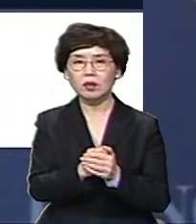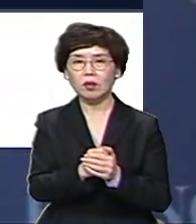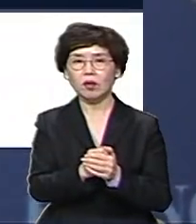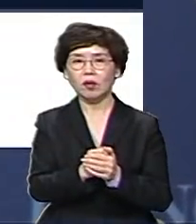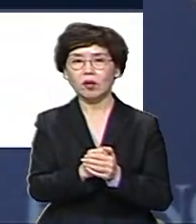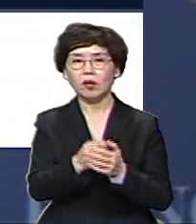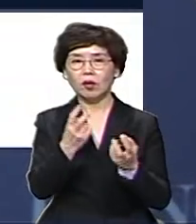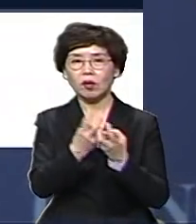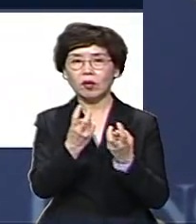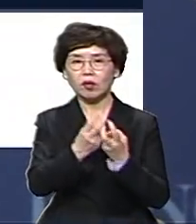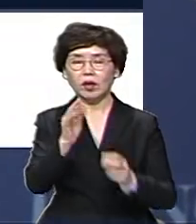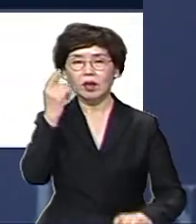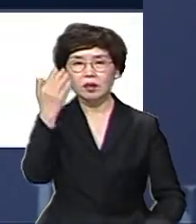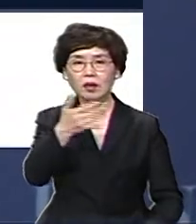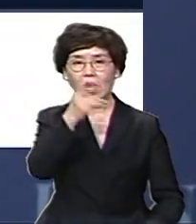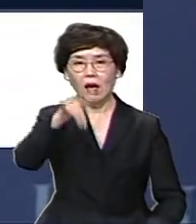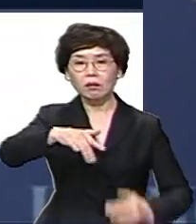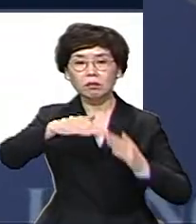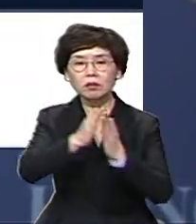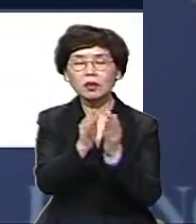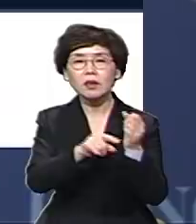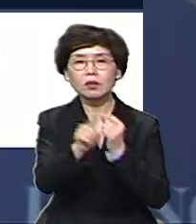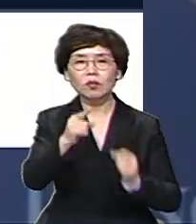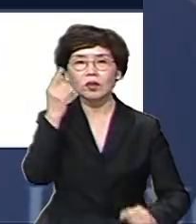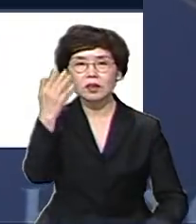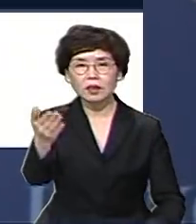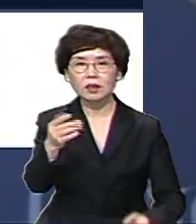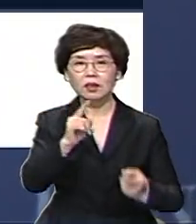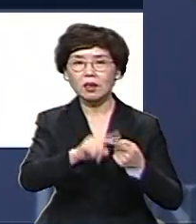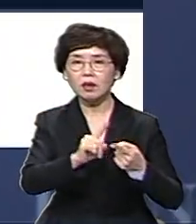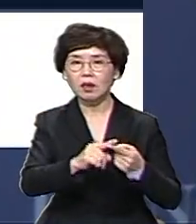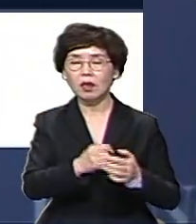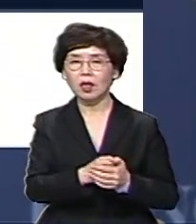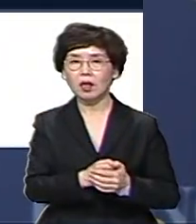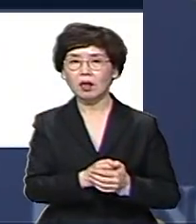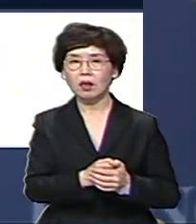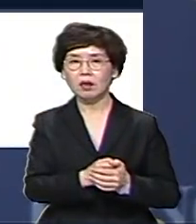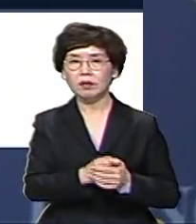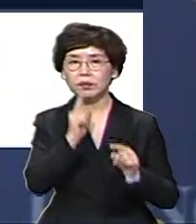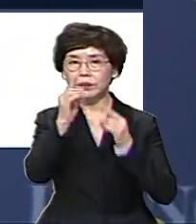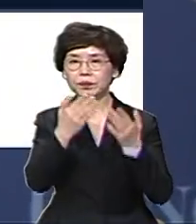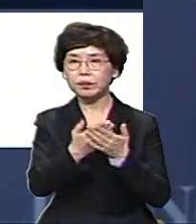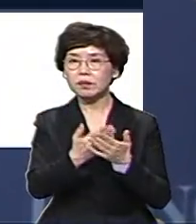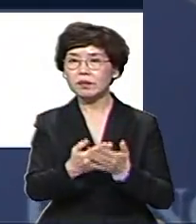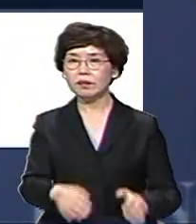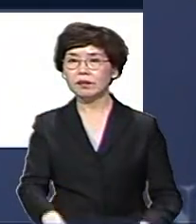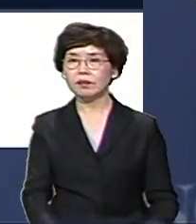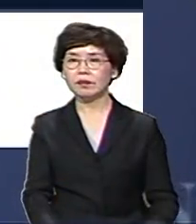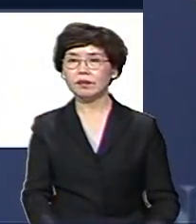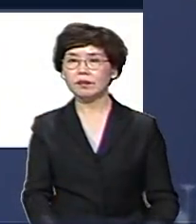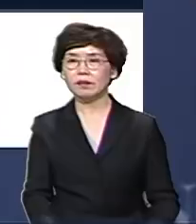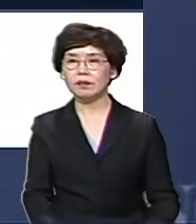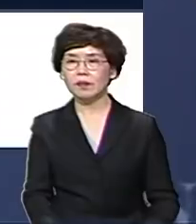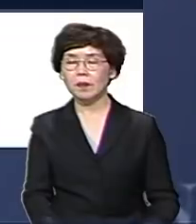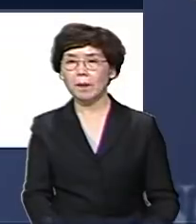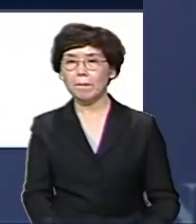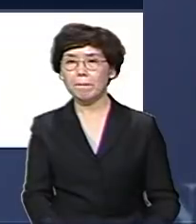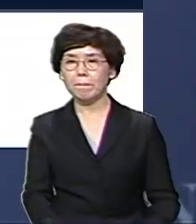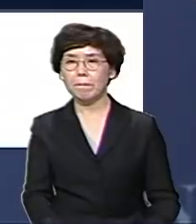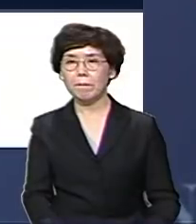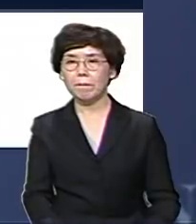비핵화를 하기 위해서는 일부 비핵화를 남겨놓는다거나 아니면 비핵화 정의가 무엇인지 대해서 얘기하셨습니까? 예, 뭐 말씀하신 의도